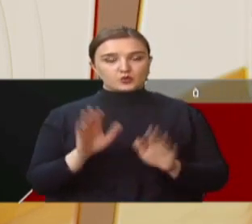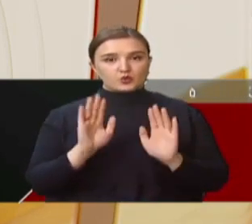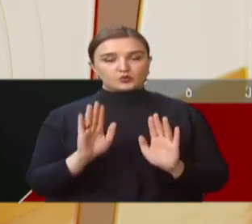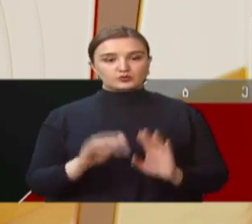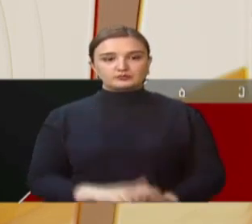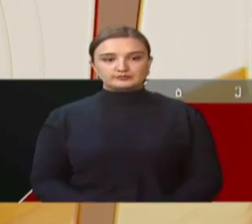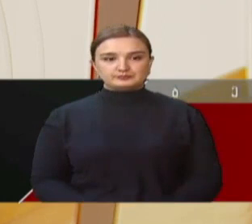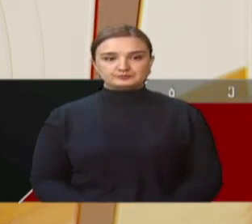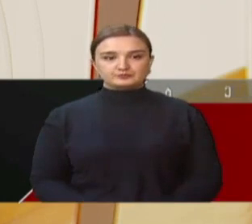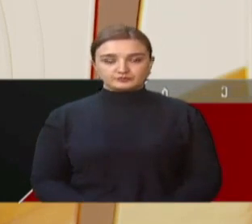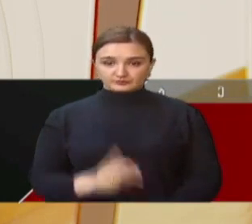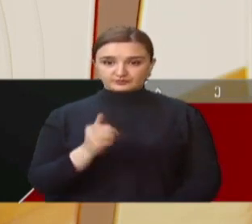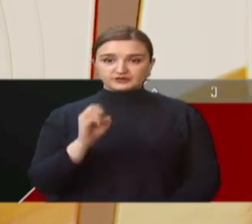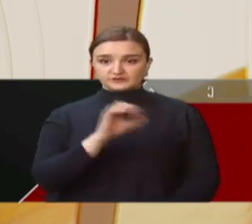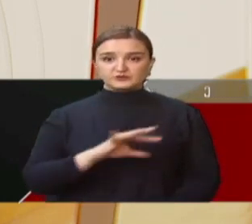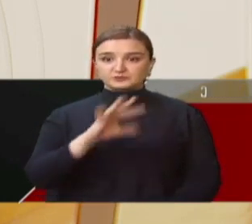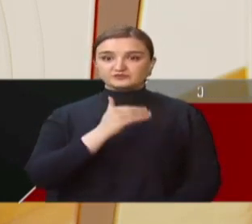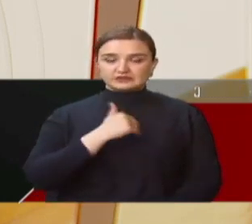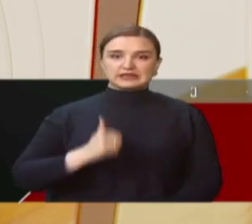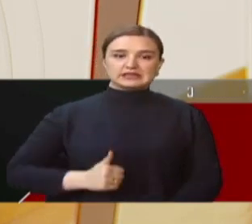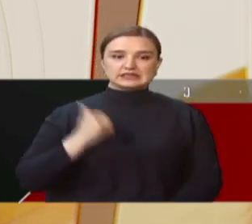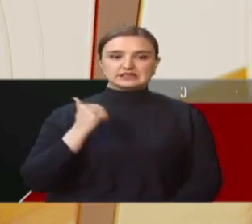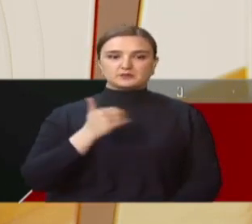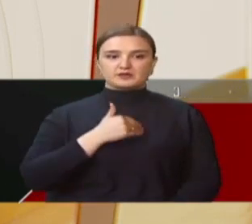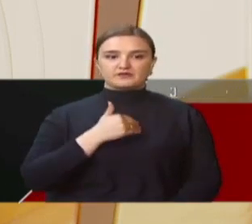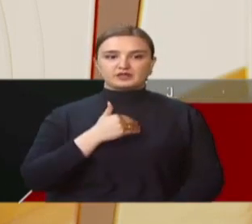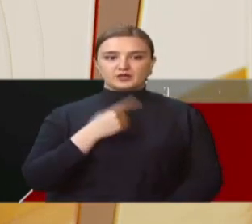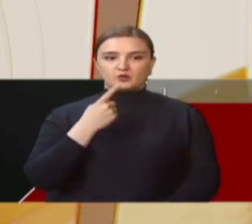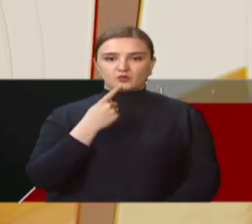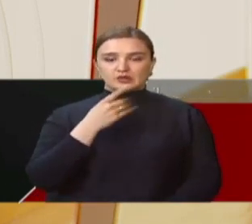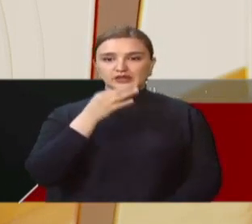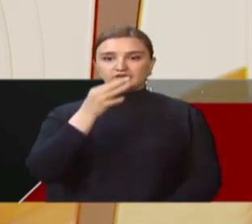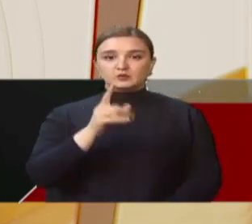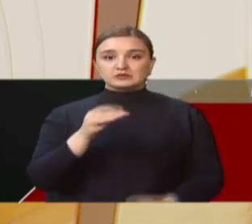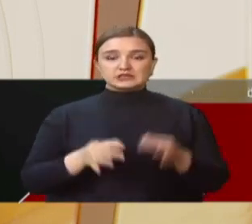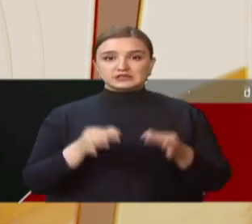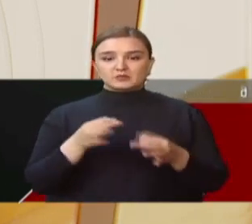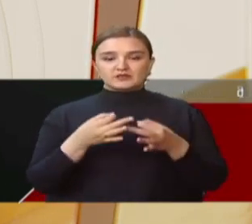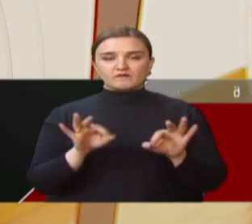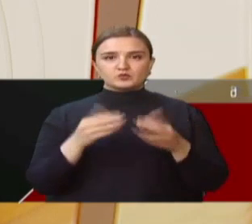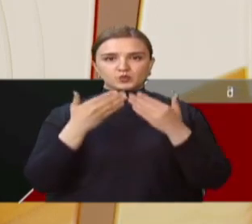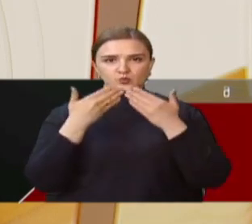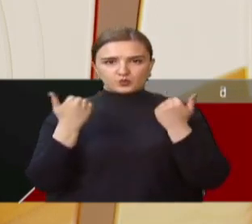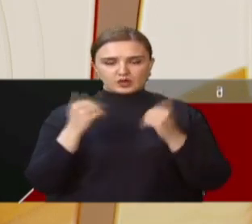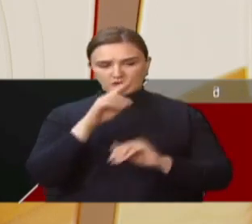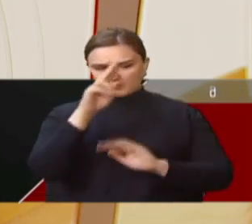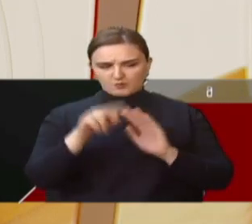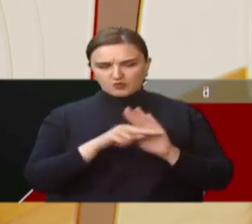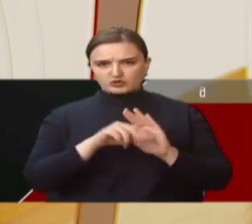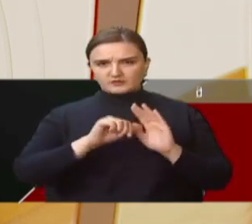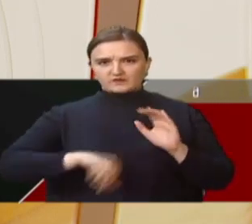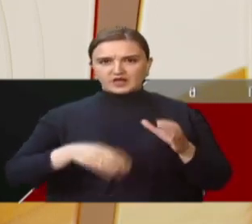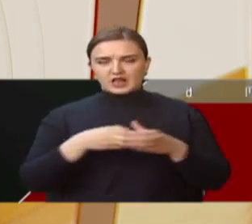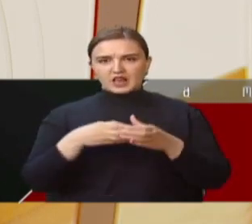Da, ce nu, Europa, e gândă, magram, ghirsebit gândă, e ca ghirseba ze ghetui. Isrom, sasamartul arari, stau și supal, te emorcile, ba clanis,